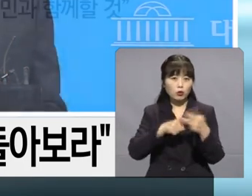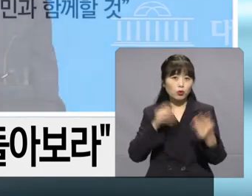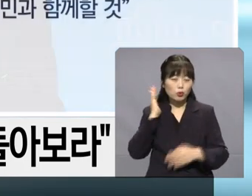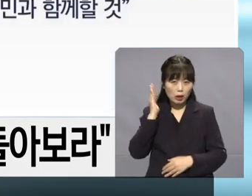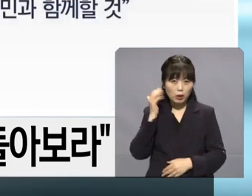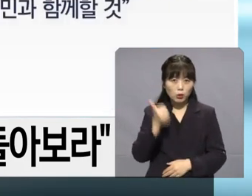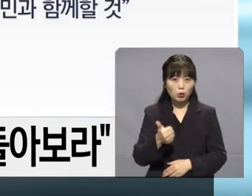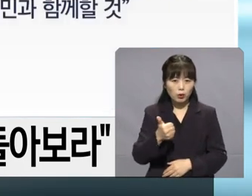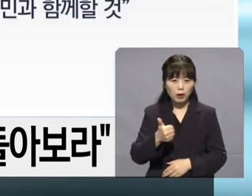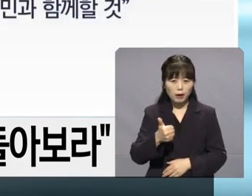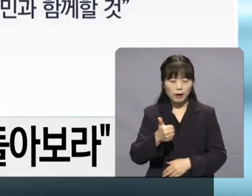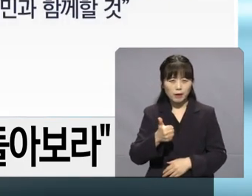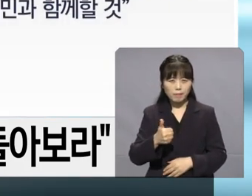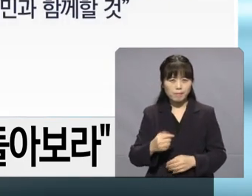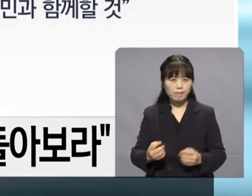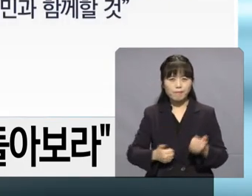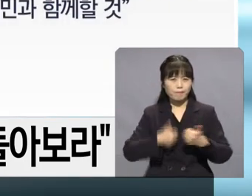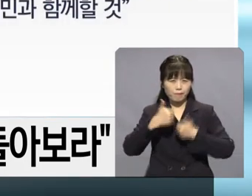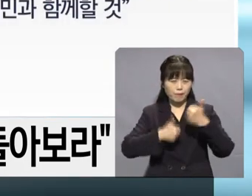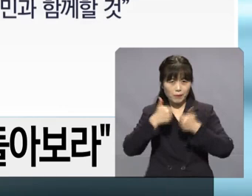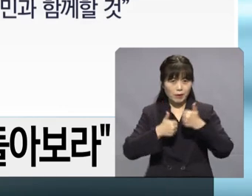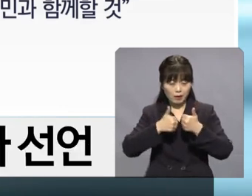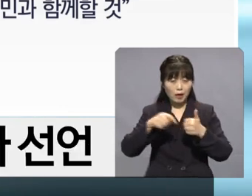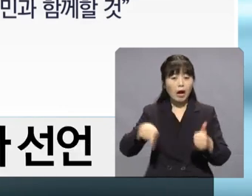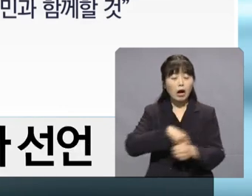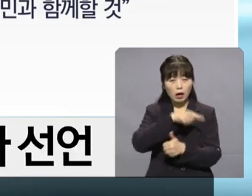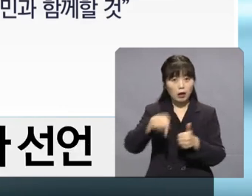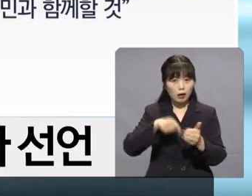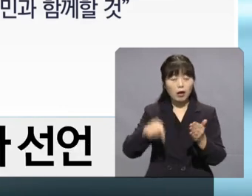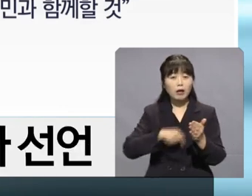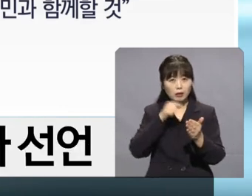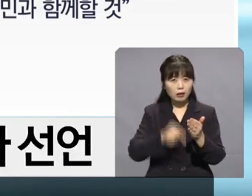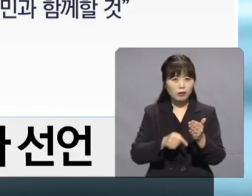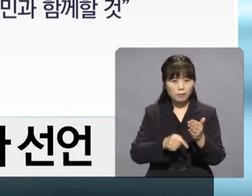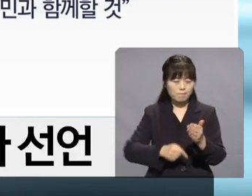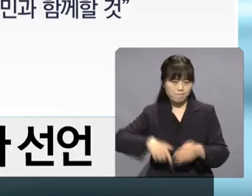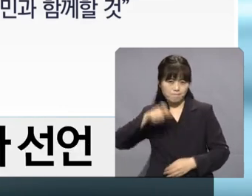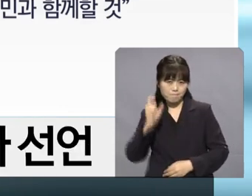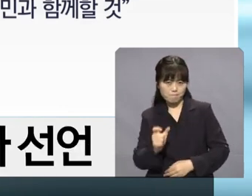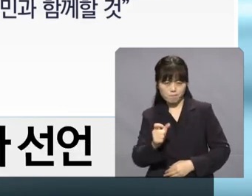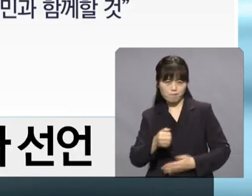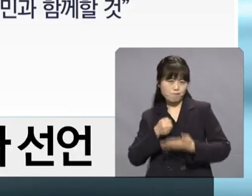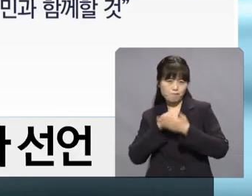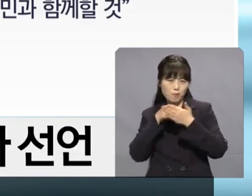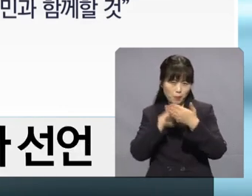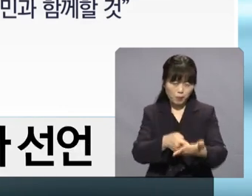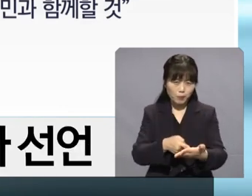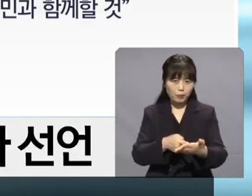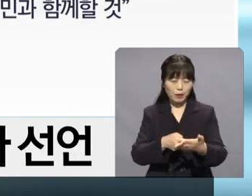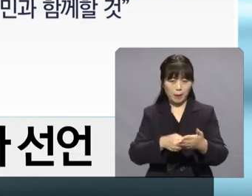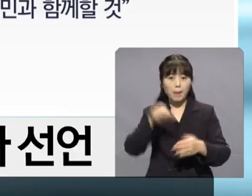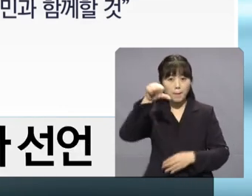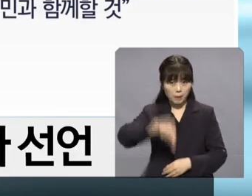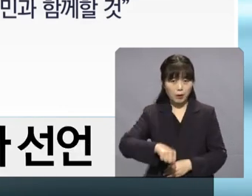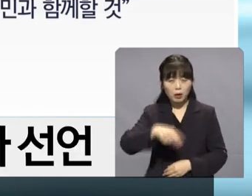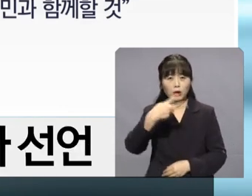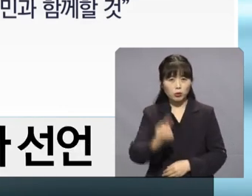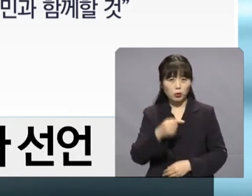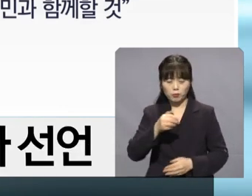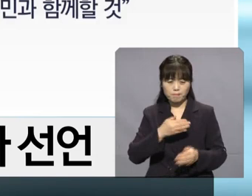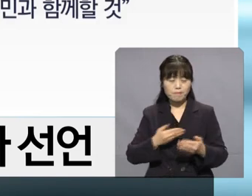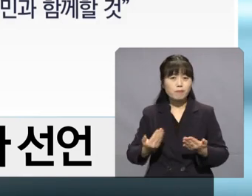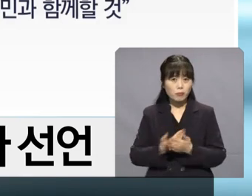윤석열 대통령하고 대립각 세운 그 기조하에서 당착에 나와서 패하더라도 선전하는 그런